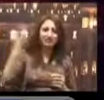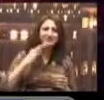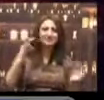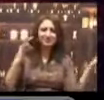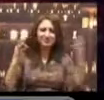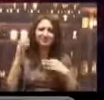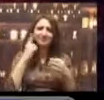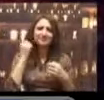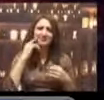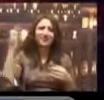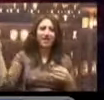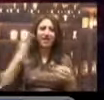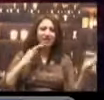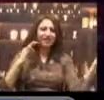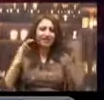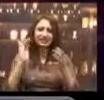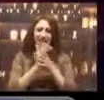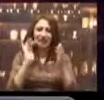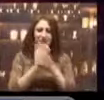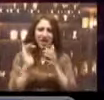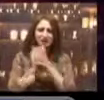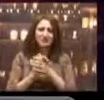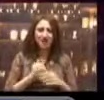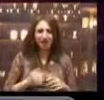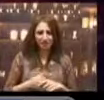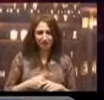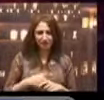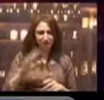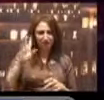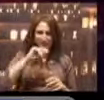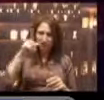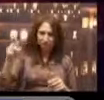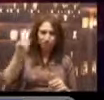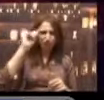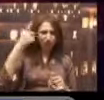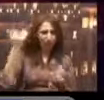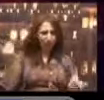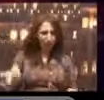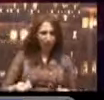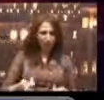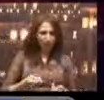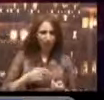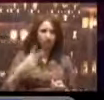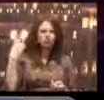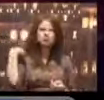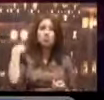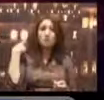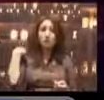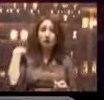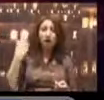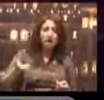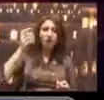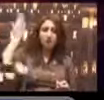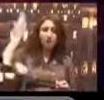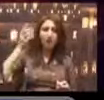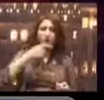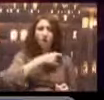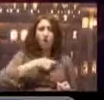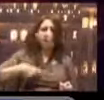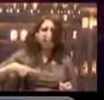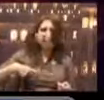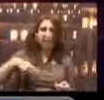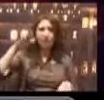كده يمسكوني تريقه. يا عم في كده في الدنيا ده، وعلى فكره وظباط وكلاء النيابه بيقولوا لي الكلام ده، حتى وكلاء النيابه